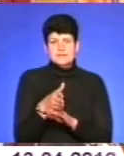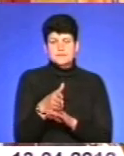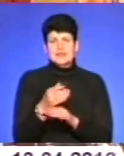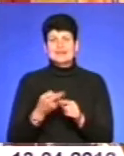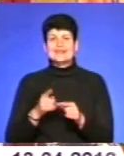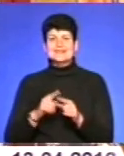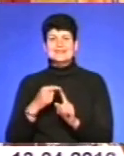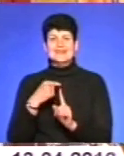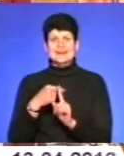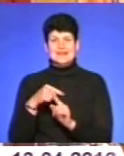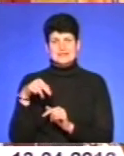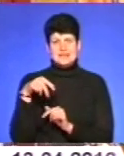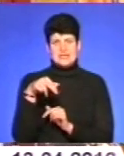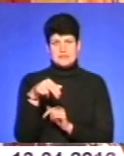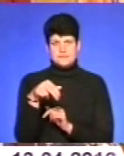на цей хресний хід.